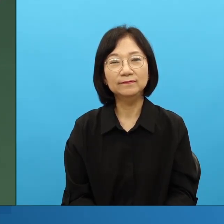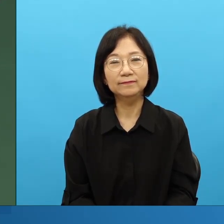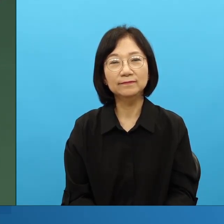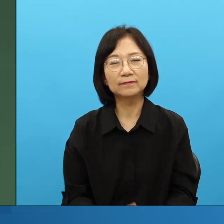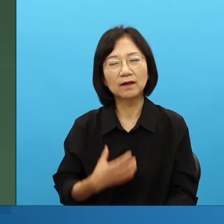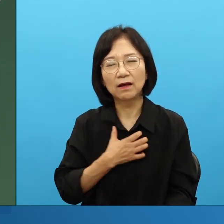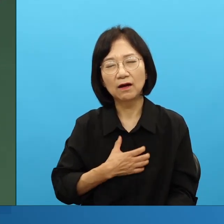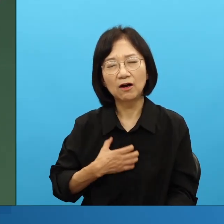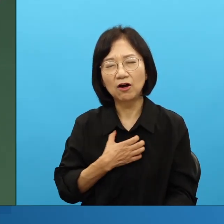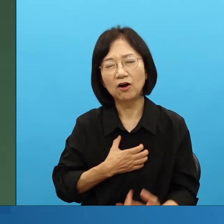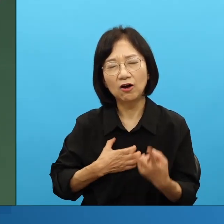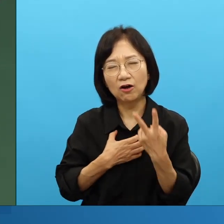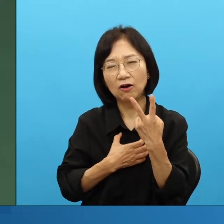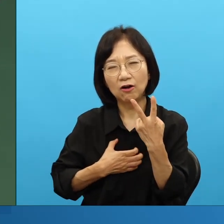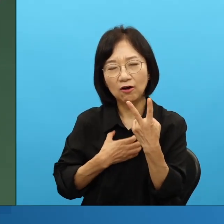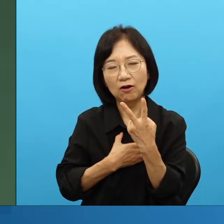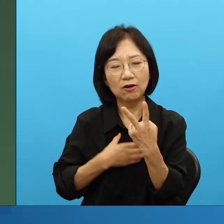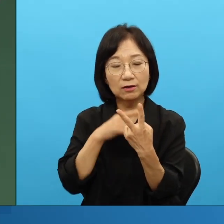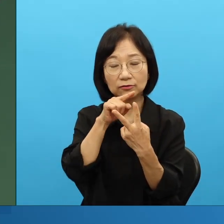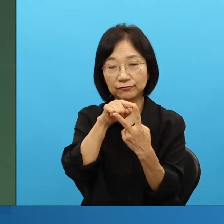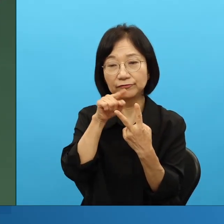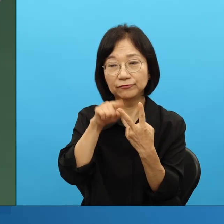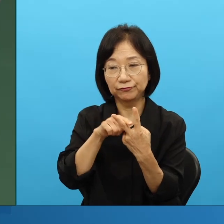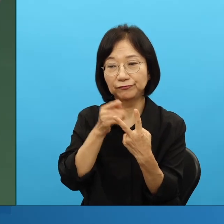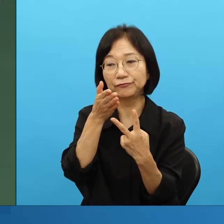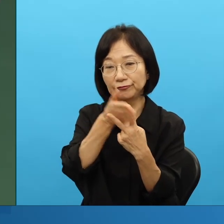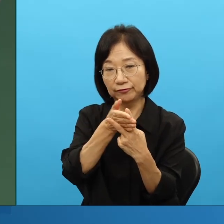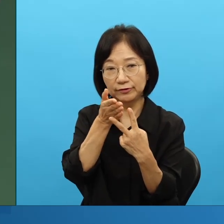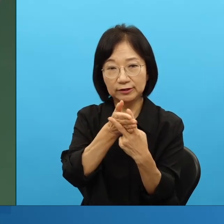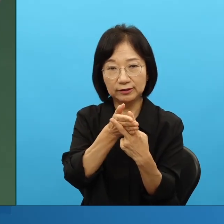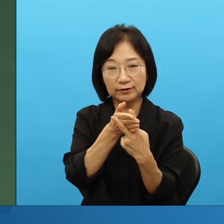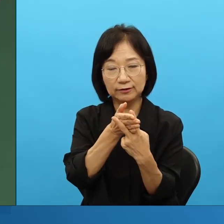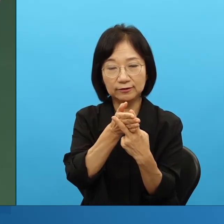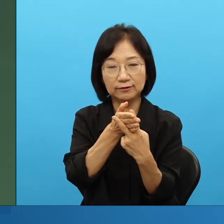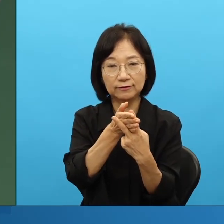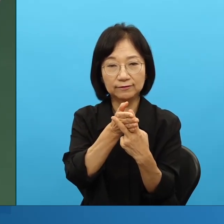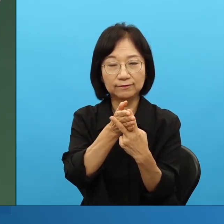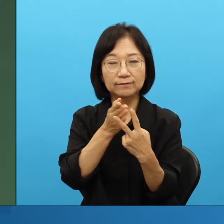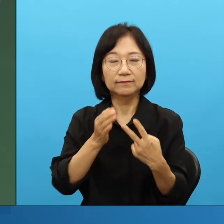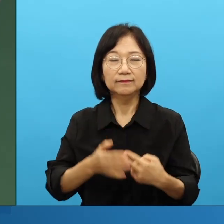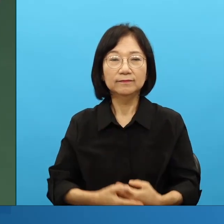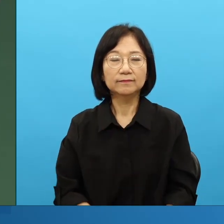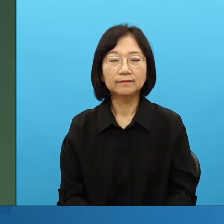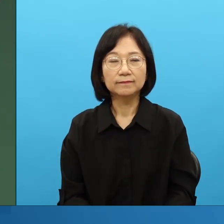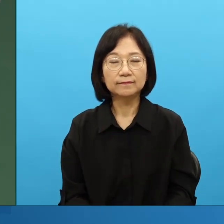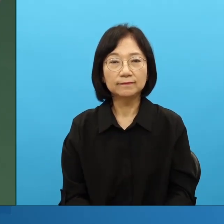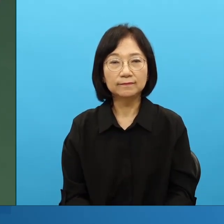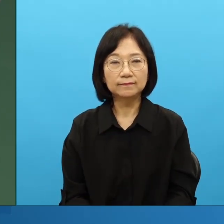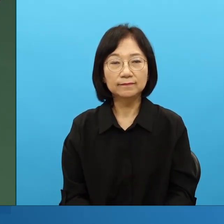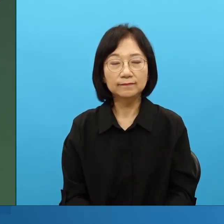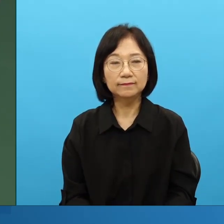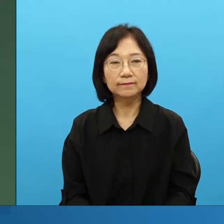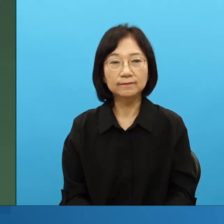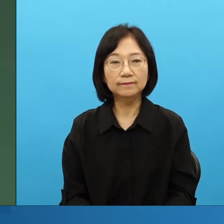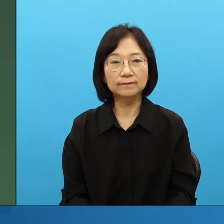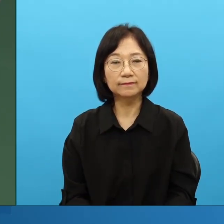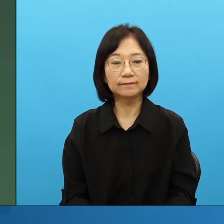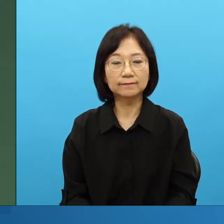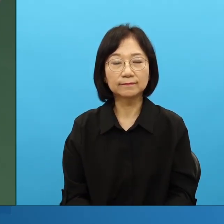두 종류의 근심이 있습니다. 有两种忧愁。 그래서 여러분이 그렇게 하려면 어떻게 되어야 되느냐는